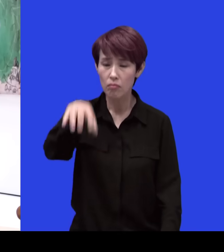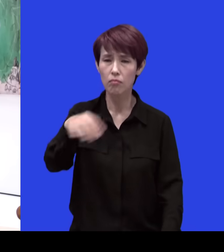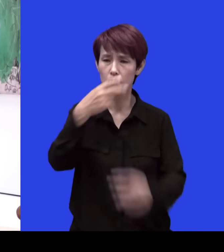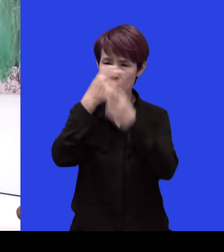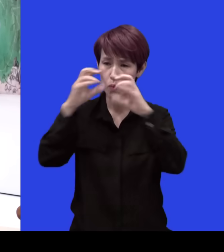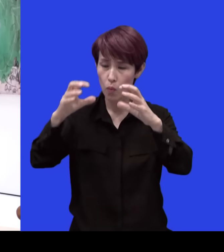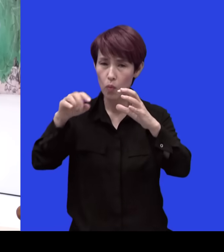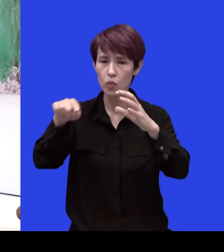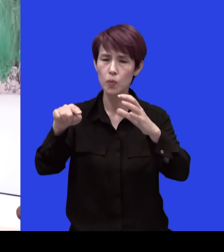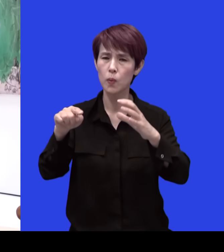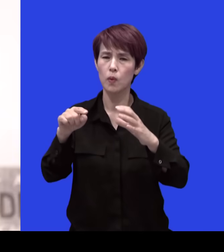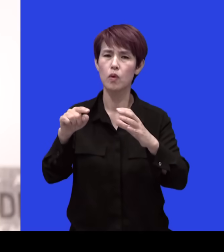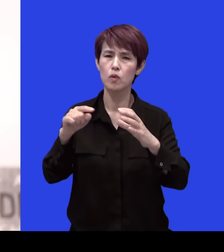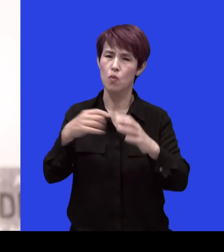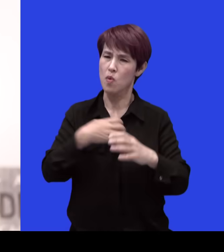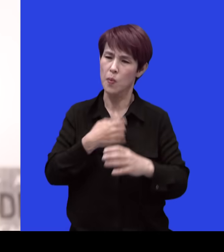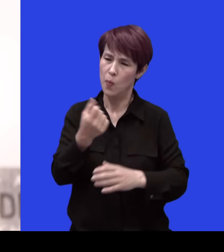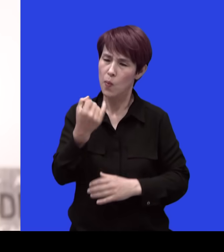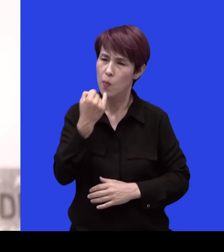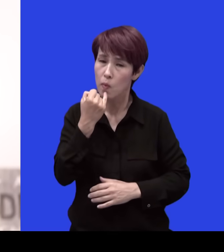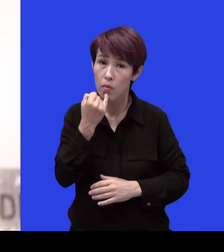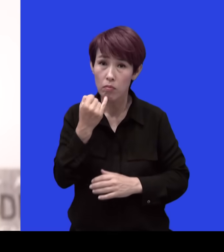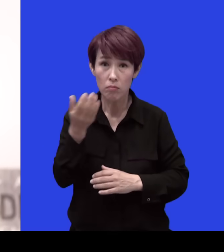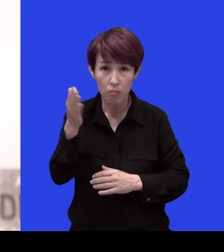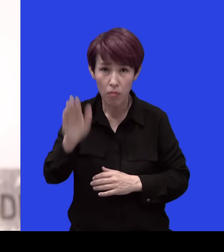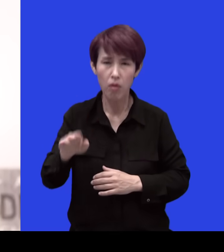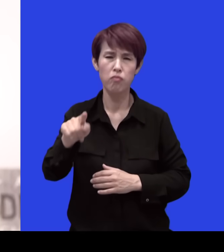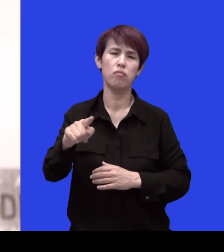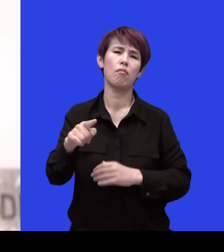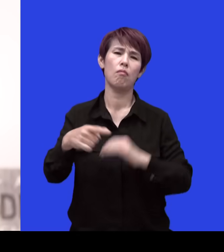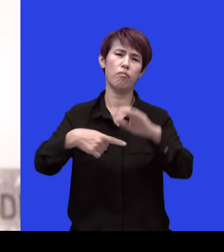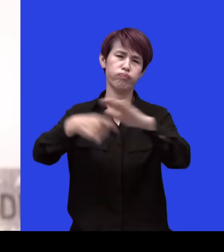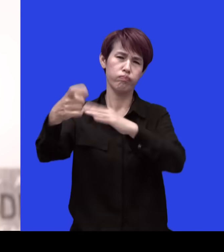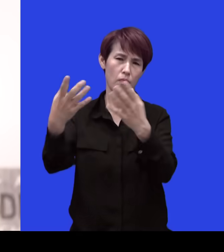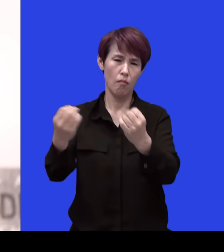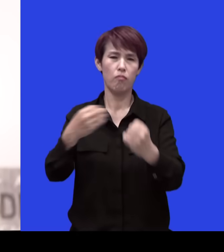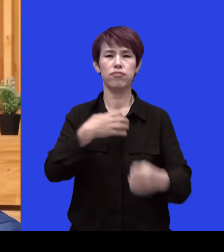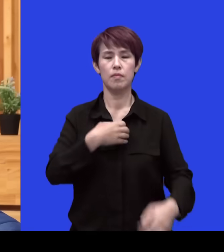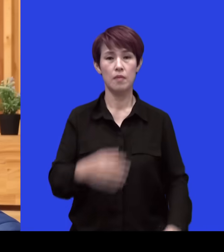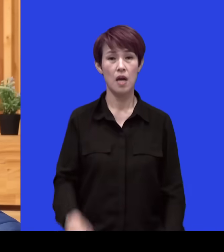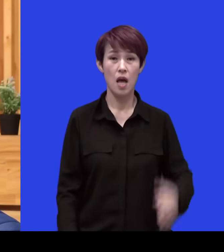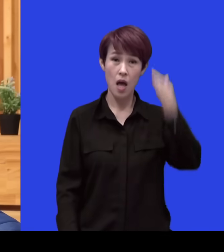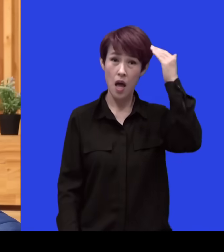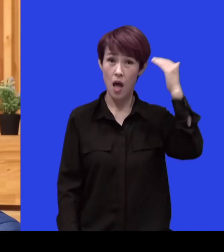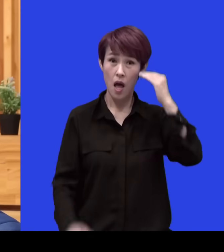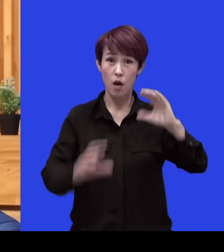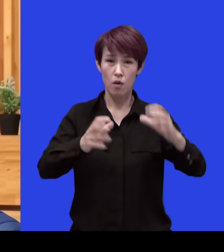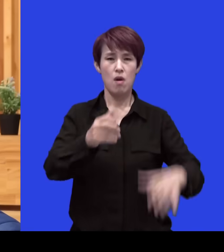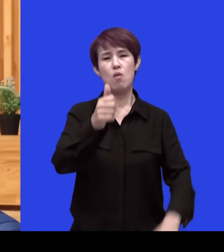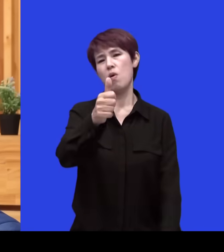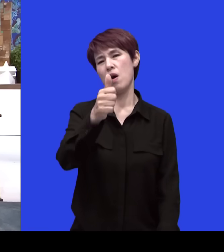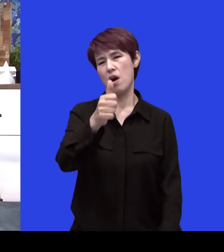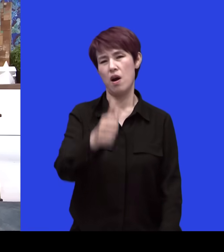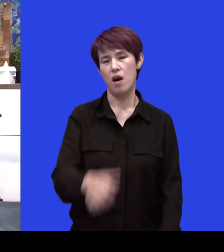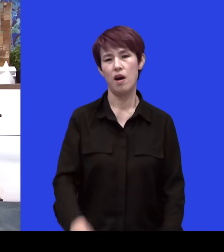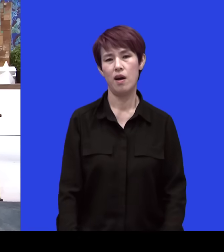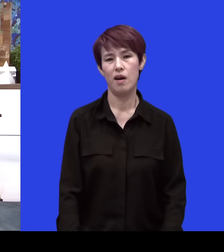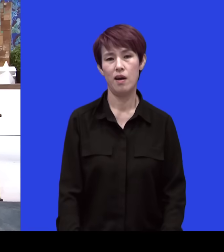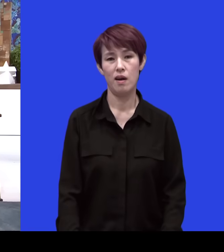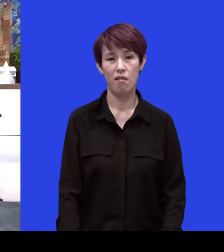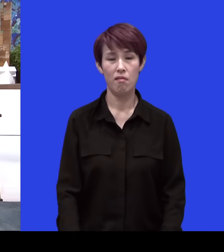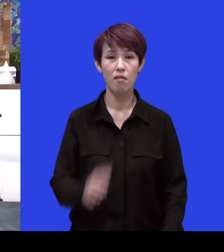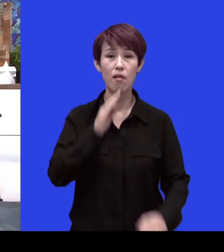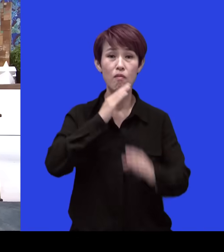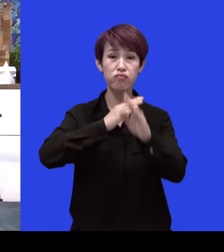그랬네요. 그럴 정도니 예. 아유 그곳에도 또 많은 선교사님들 진짜 계실 텐데 대한민국은 예. 진짜 좋은 나라예요. 최고죠, 최고. 예, 뭐 정말 최고죠. 여기